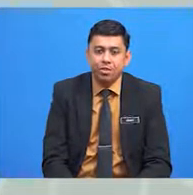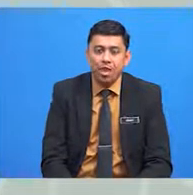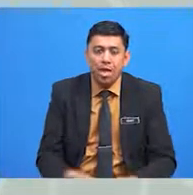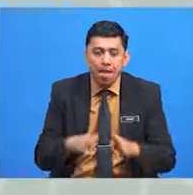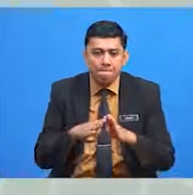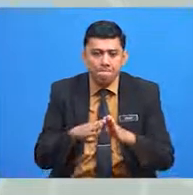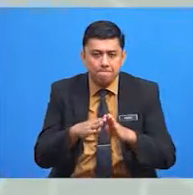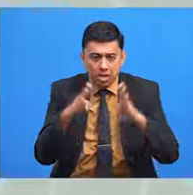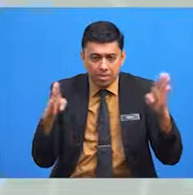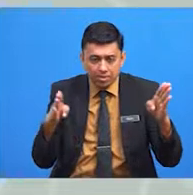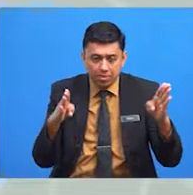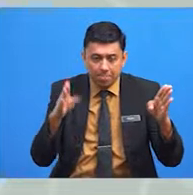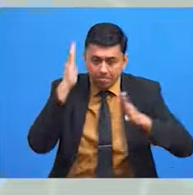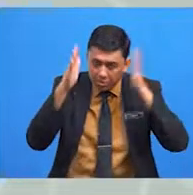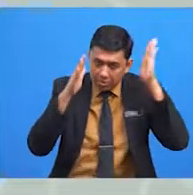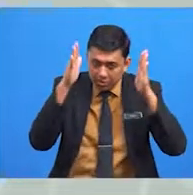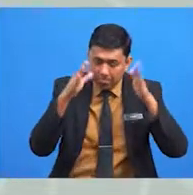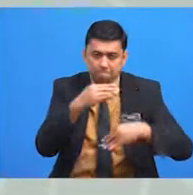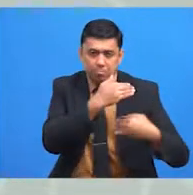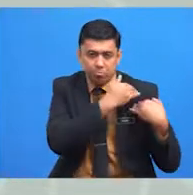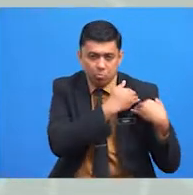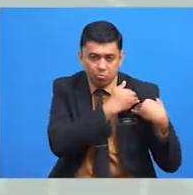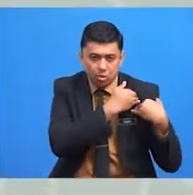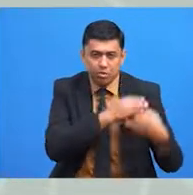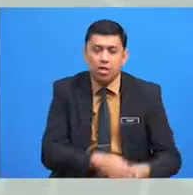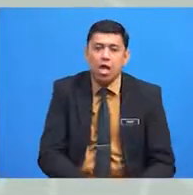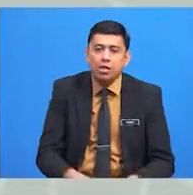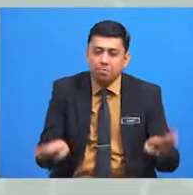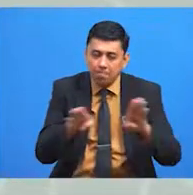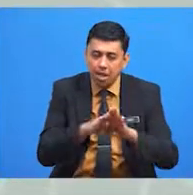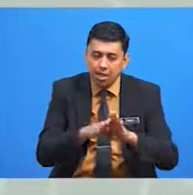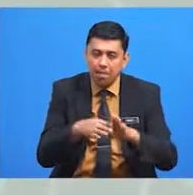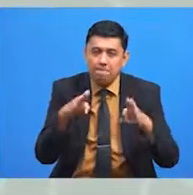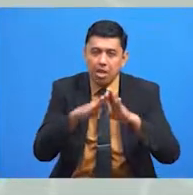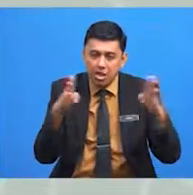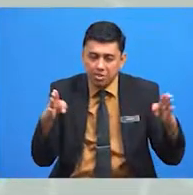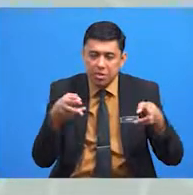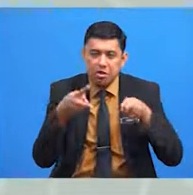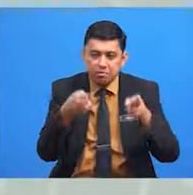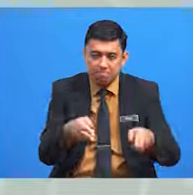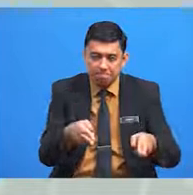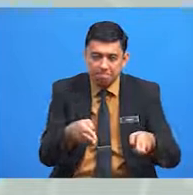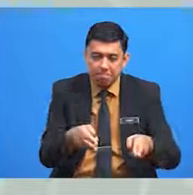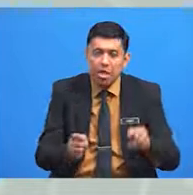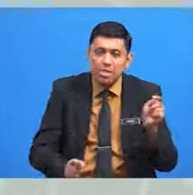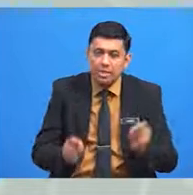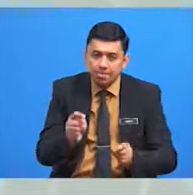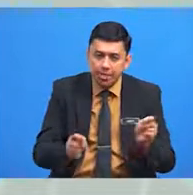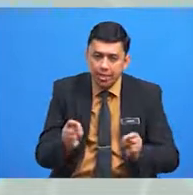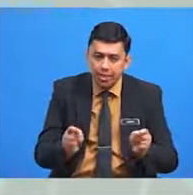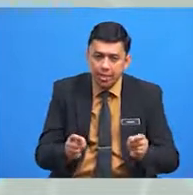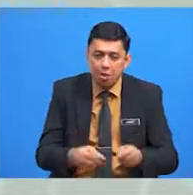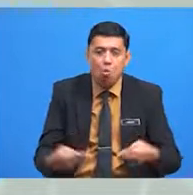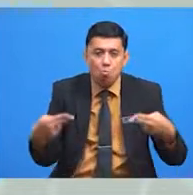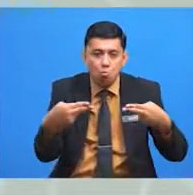memikul tugas sebagai bahasa rasmi, bahasa pentadbiran, bahasa perhubungan